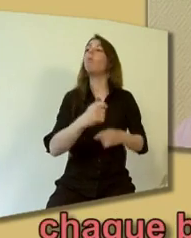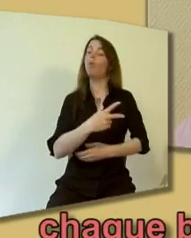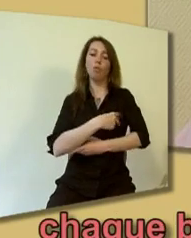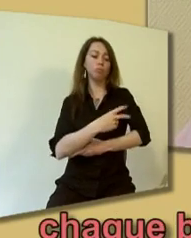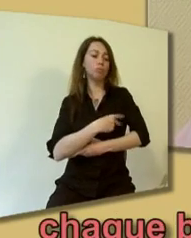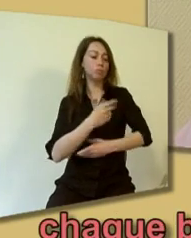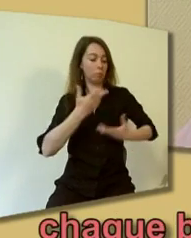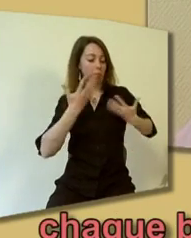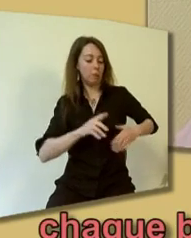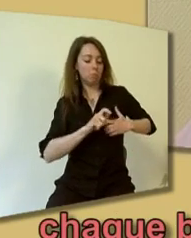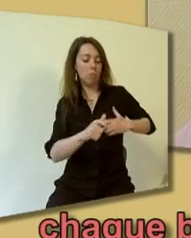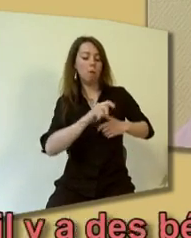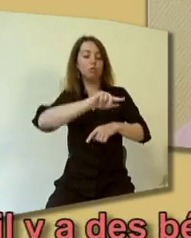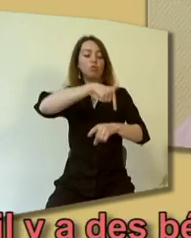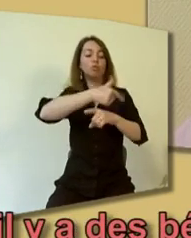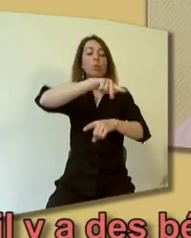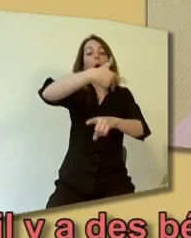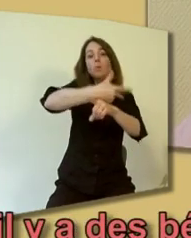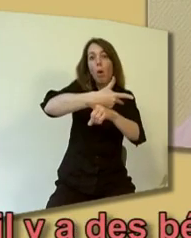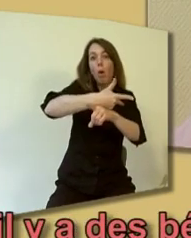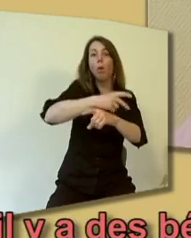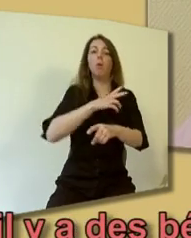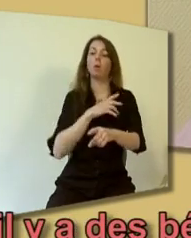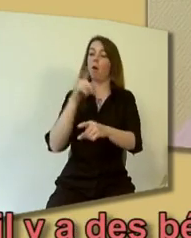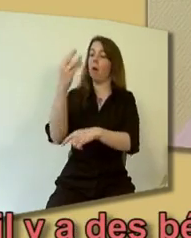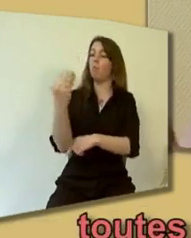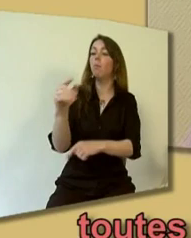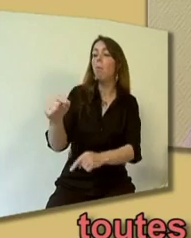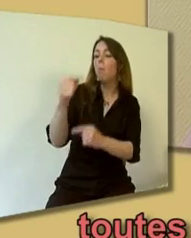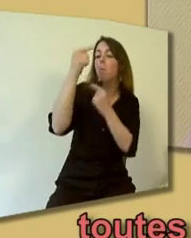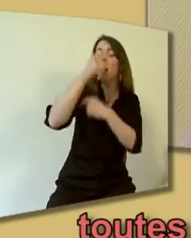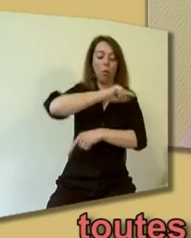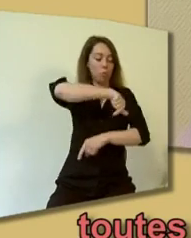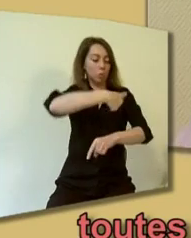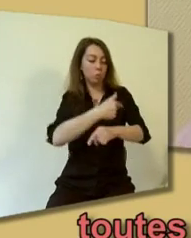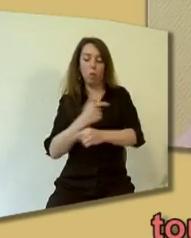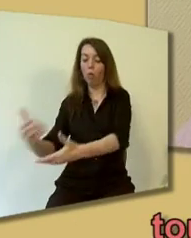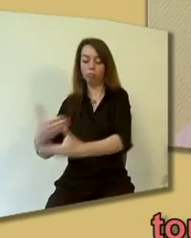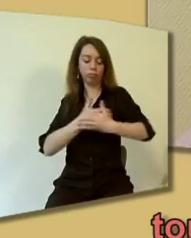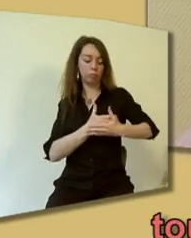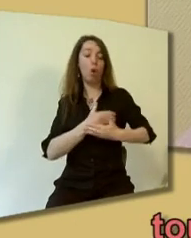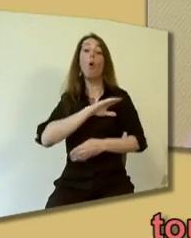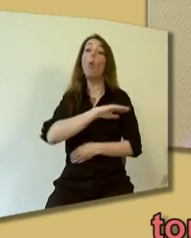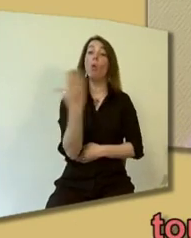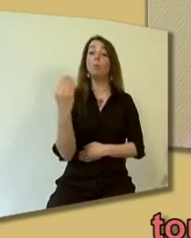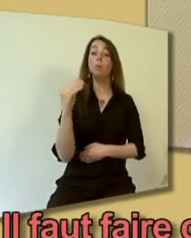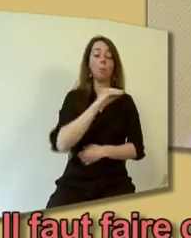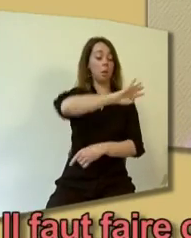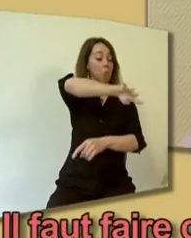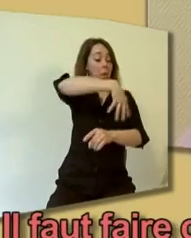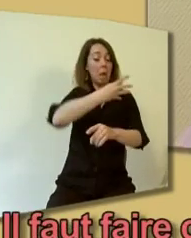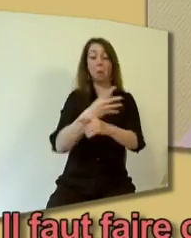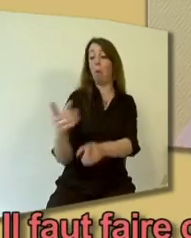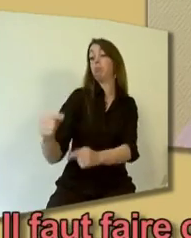mais bon, chaque bébé est différent. Il y a des bébés qui réclameront toutes les 2 heures et d'autres toutes les 4 heures. Voilà, il faut faire confiance à